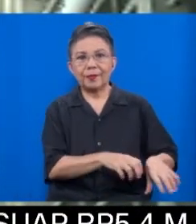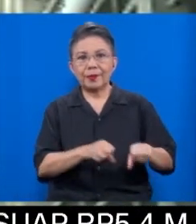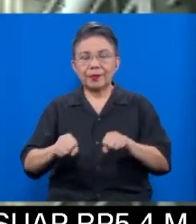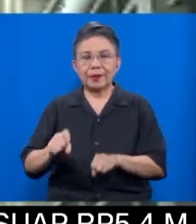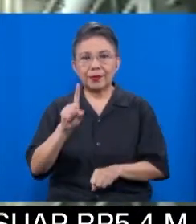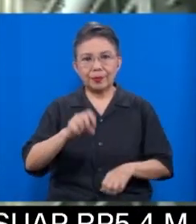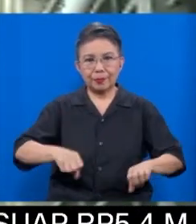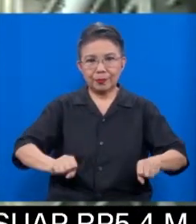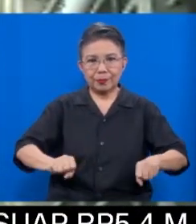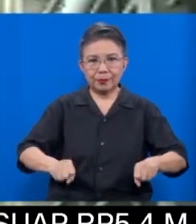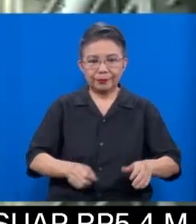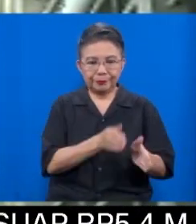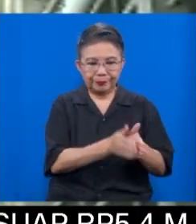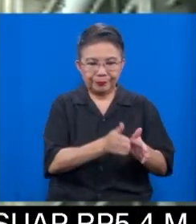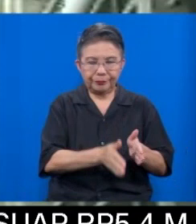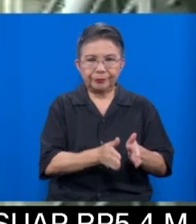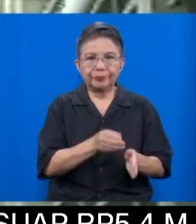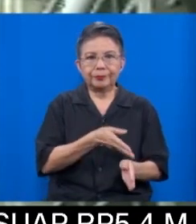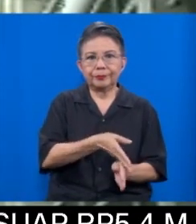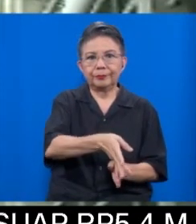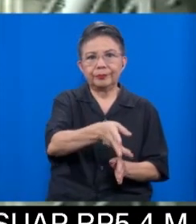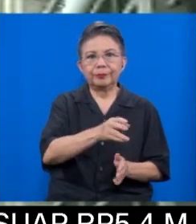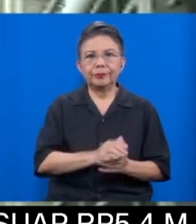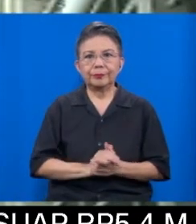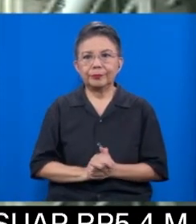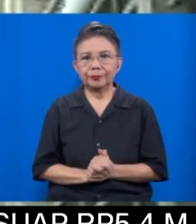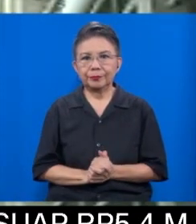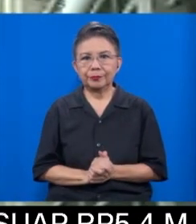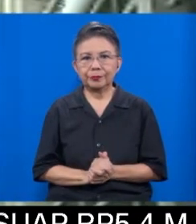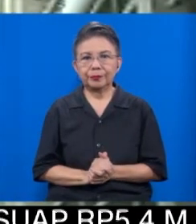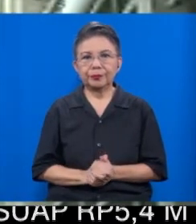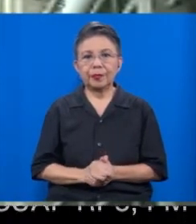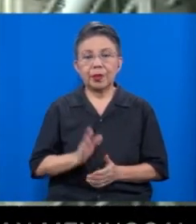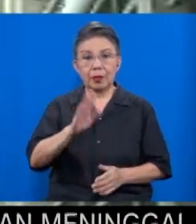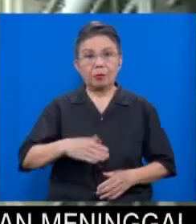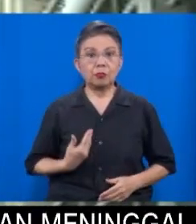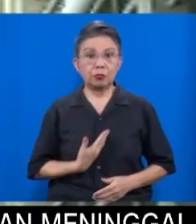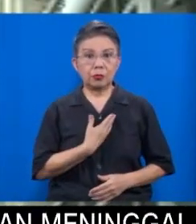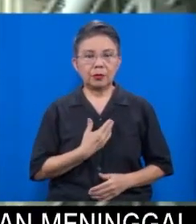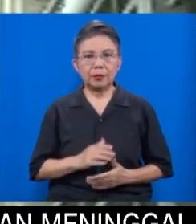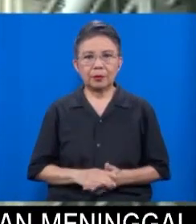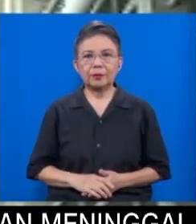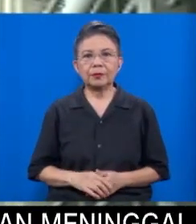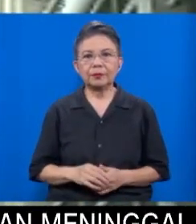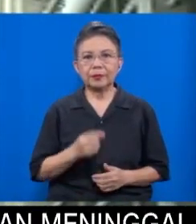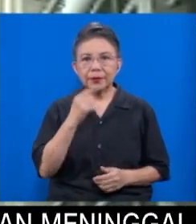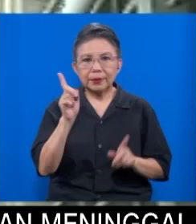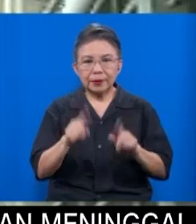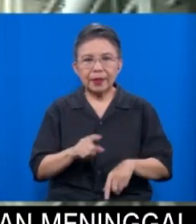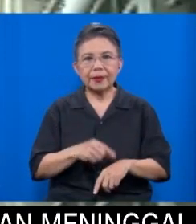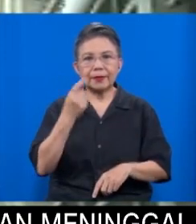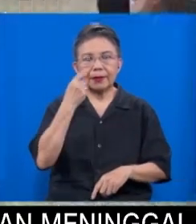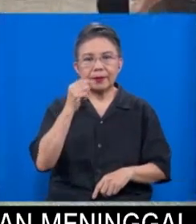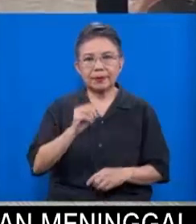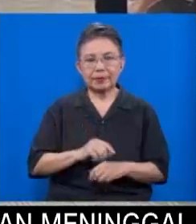kabur sepeda motor yang tengah terparkir di pinggir jalan. Ditemui pada Rabu sore, korban Eka menuturkan pencurian terjadi pada